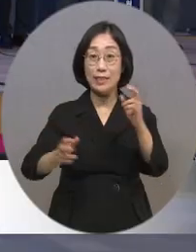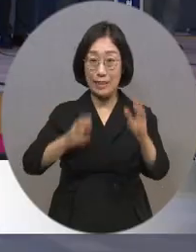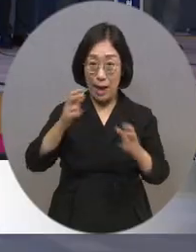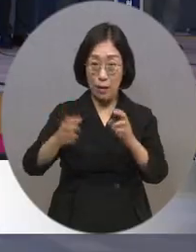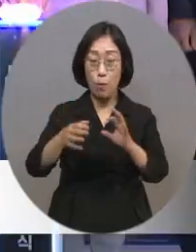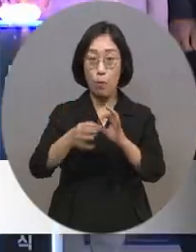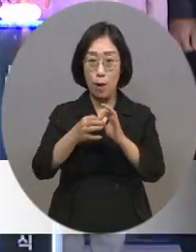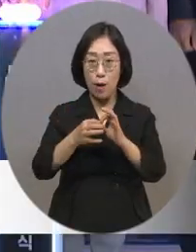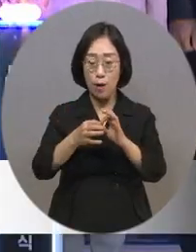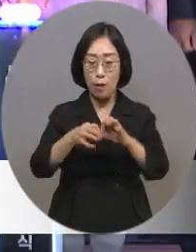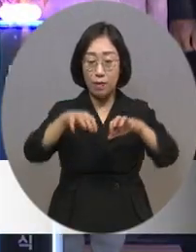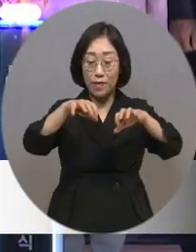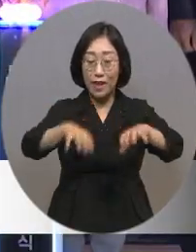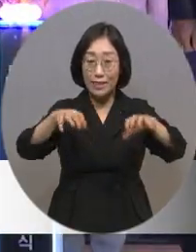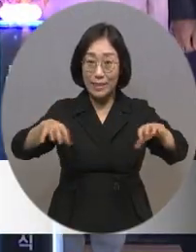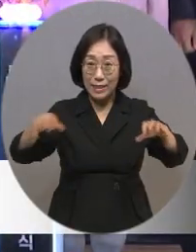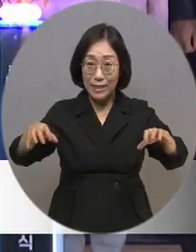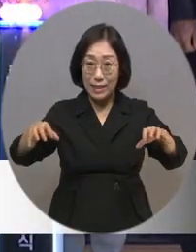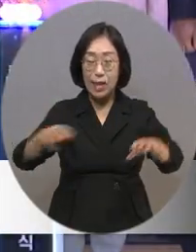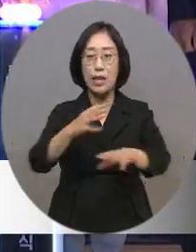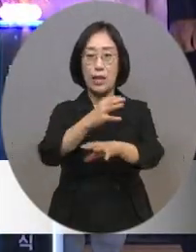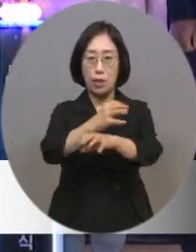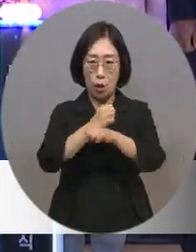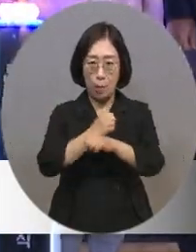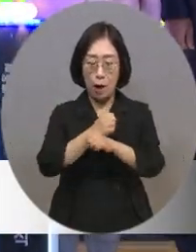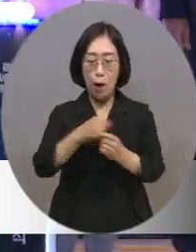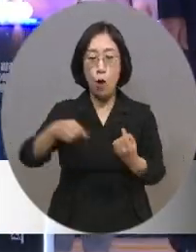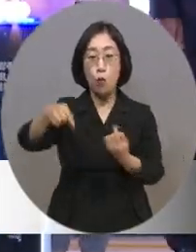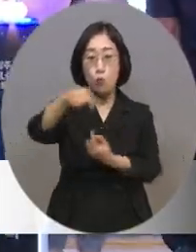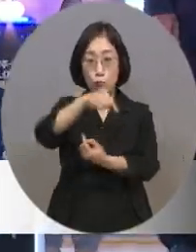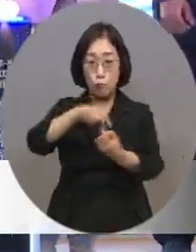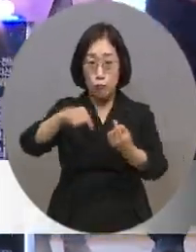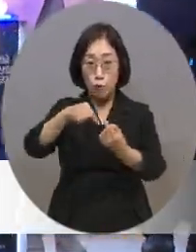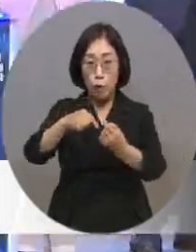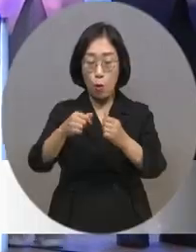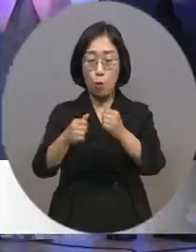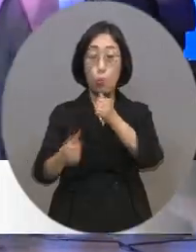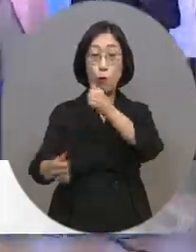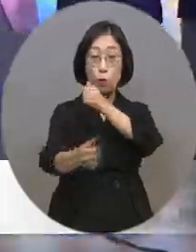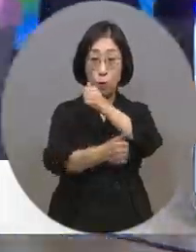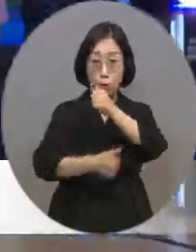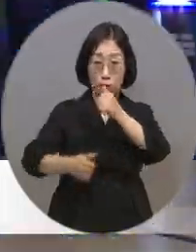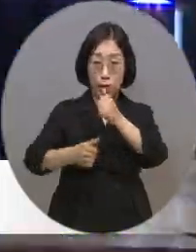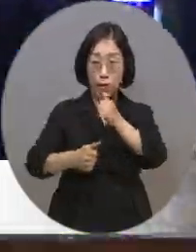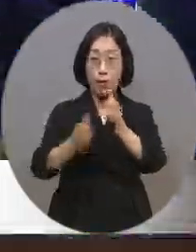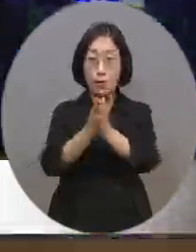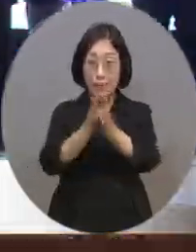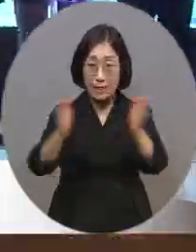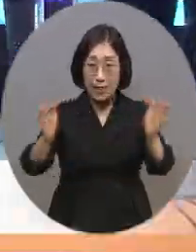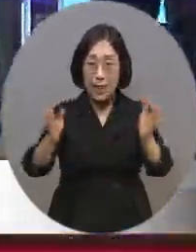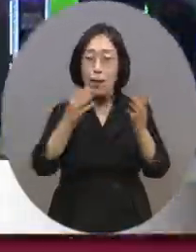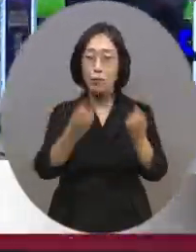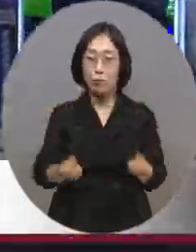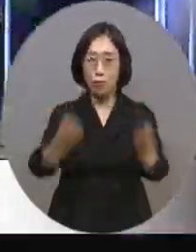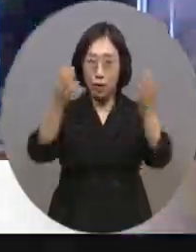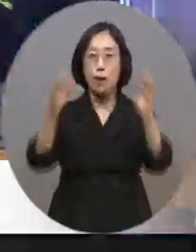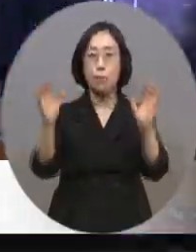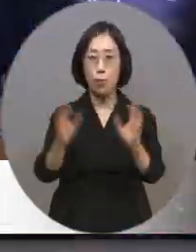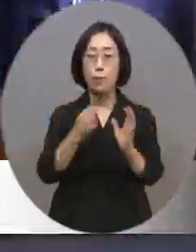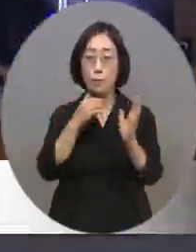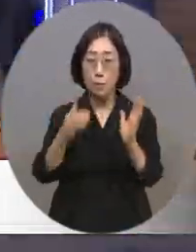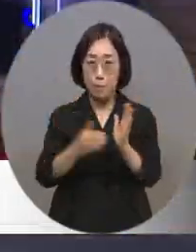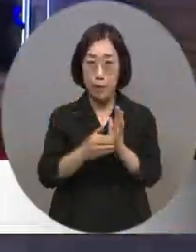융복합단지에 관한 협약식과 운영위원회 출범식을 가졌습니다. 협약식에선 김영록